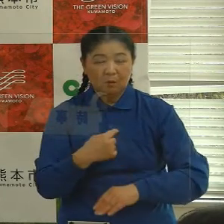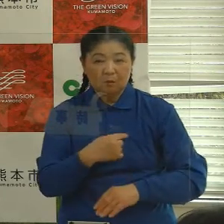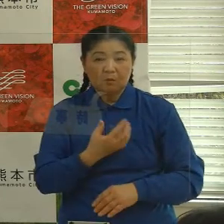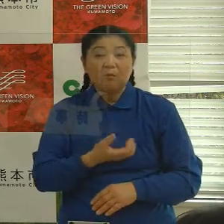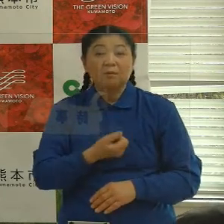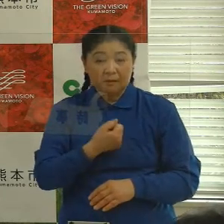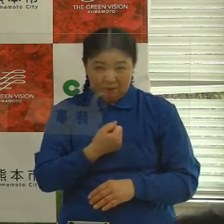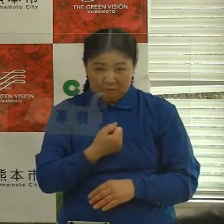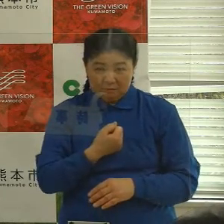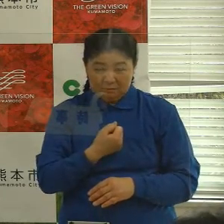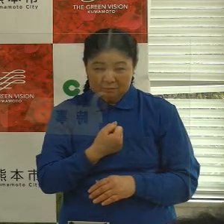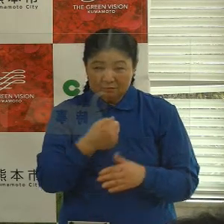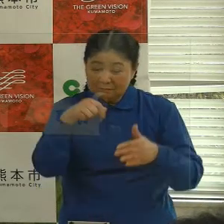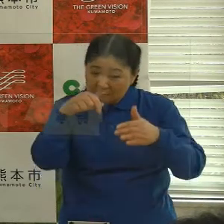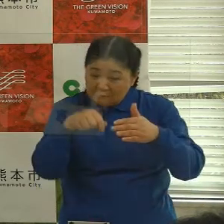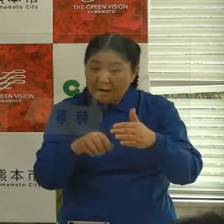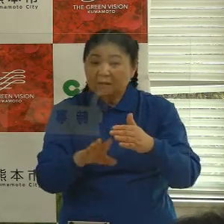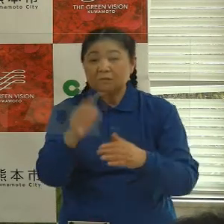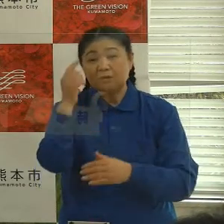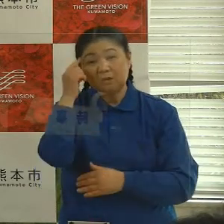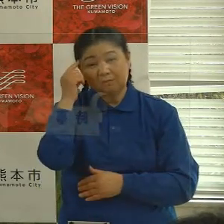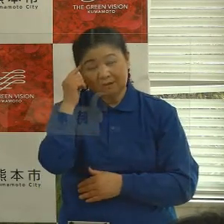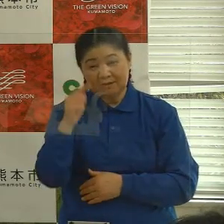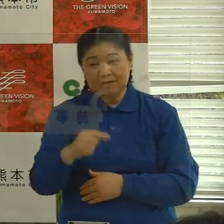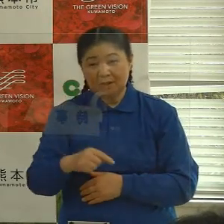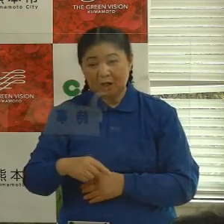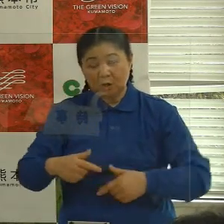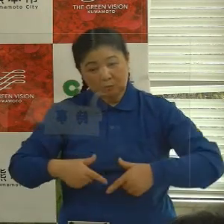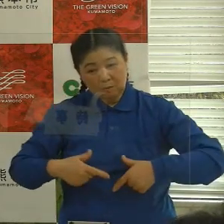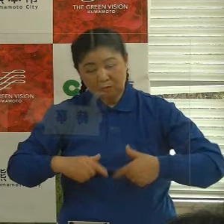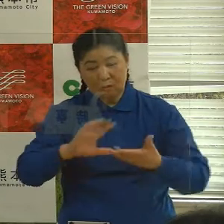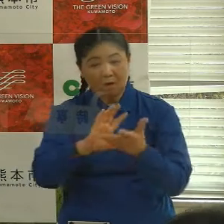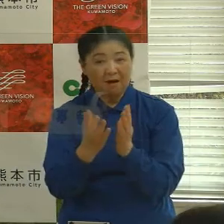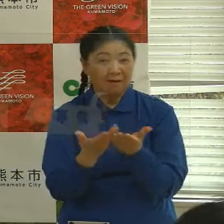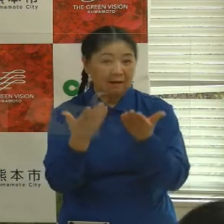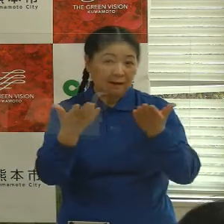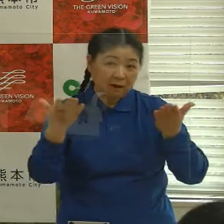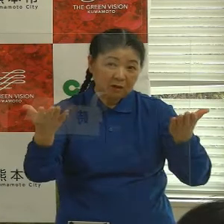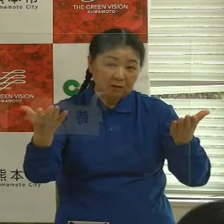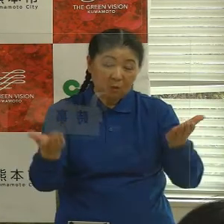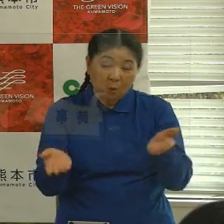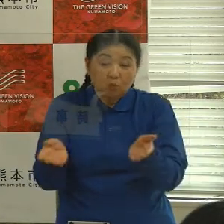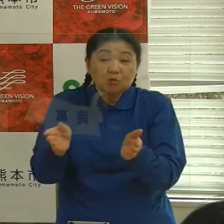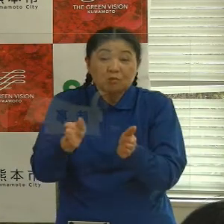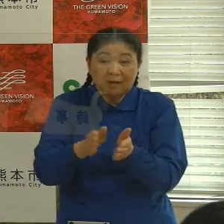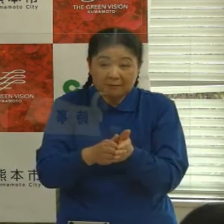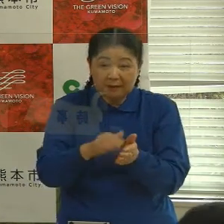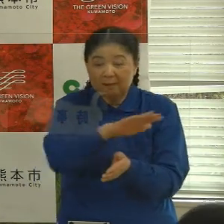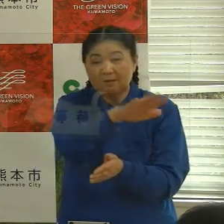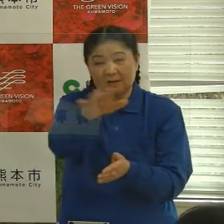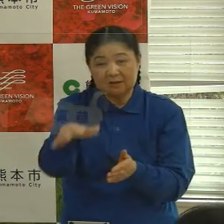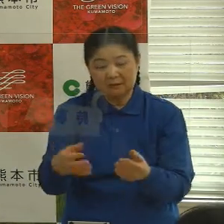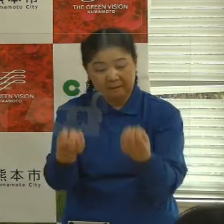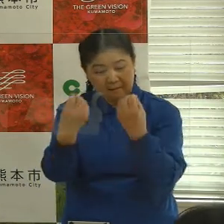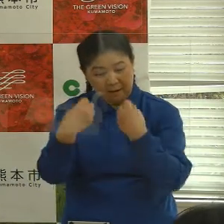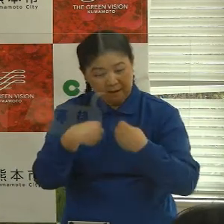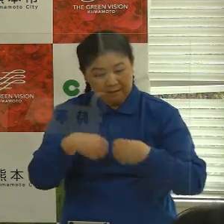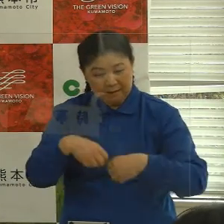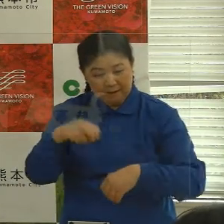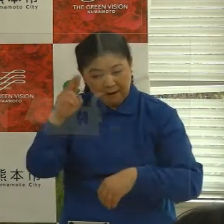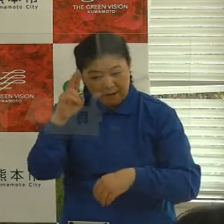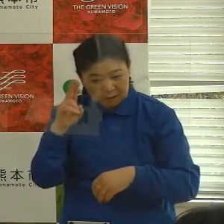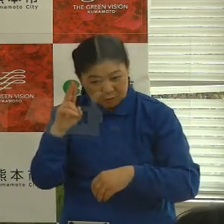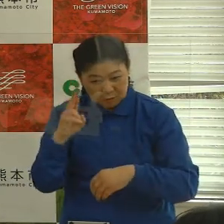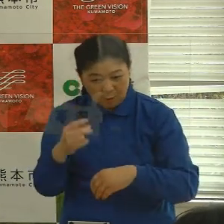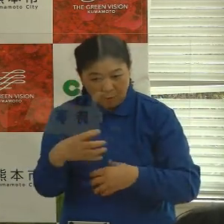ている、そういう中でありますが、私が今回この熊本花博も含めてですけれども、皆さんが感染リスクを